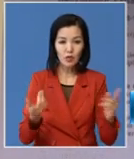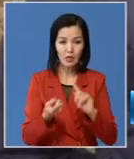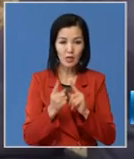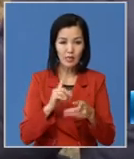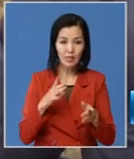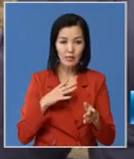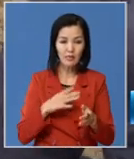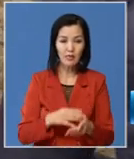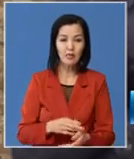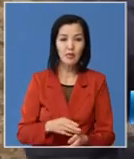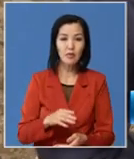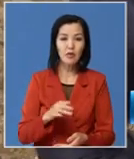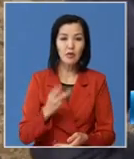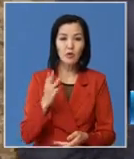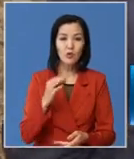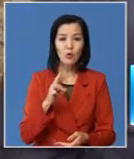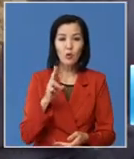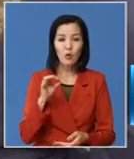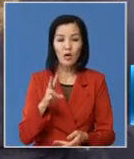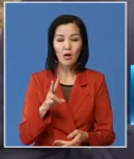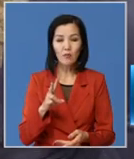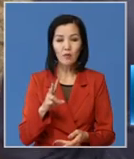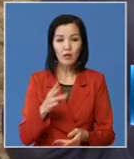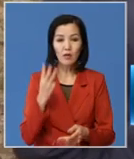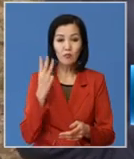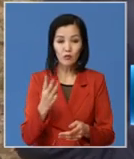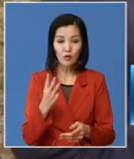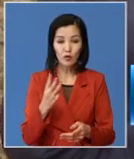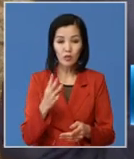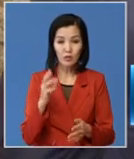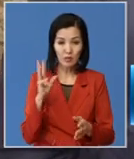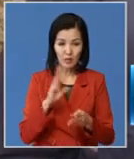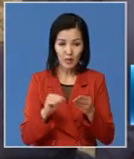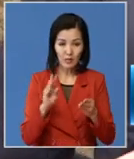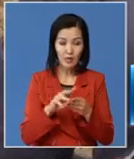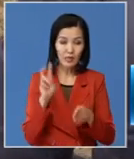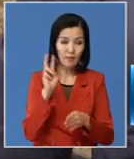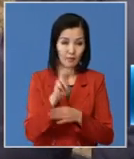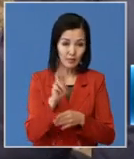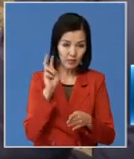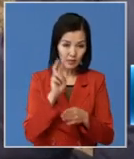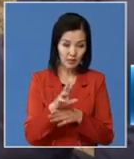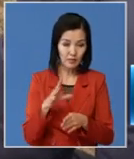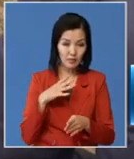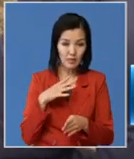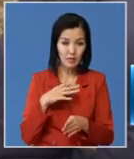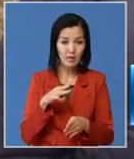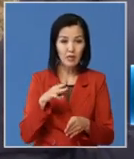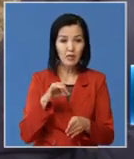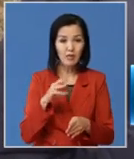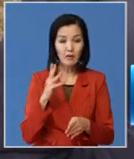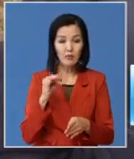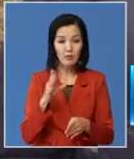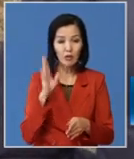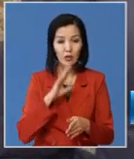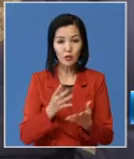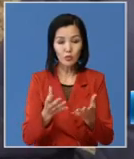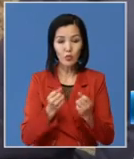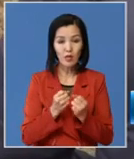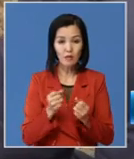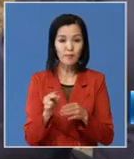ұлт мүддесі жолында құрбан болған айтулы тұлғаға арналады. Қасыққаны қалғанша жауымен арпалысып, намысын жықпаған